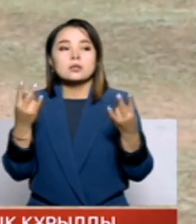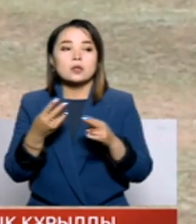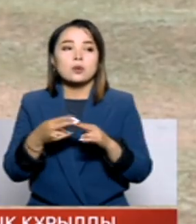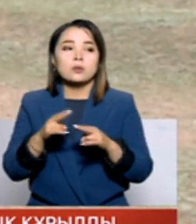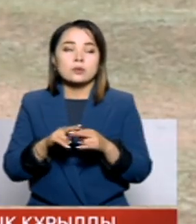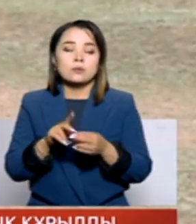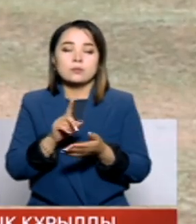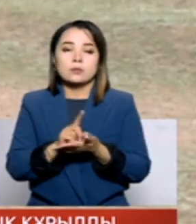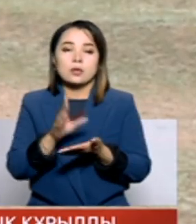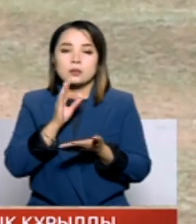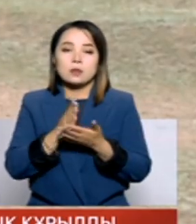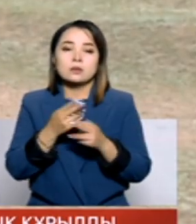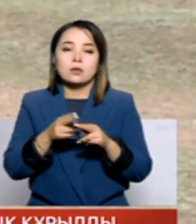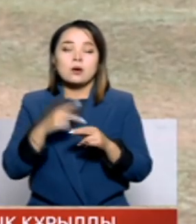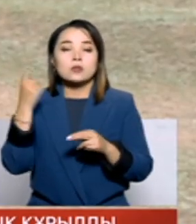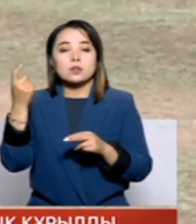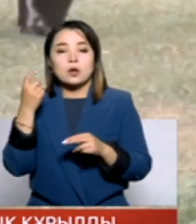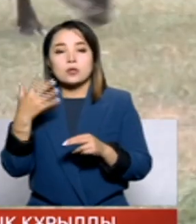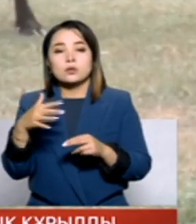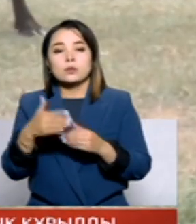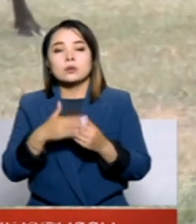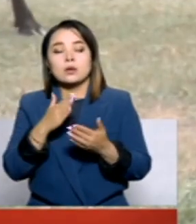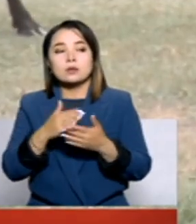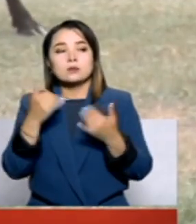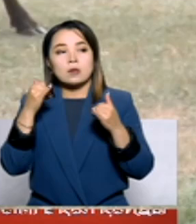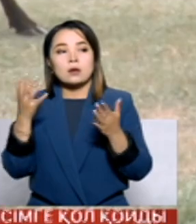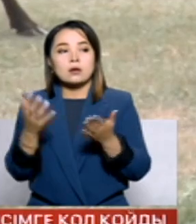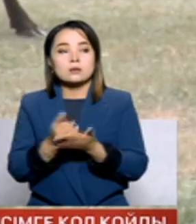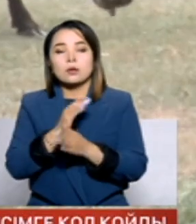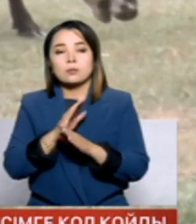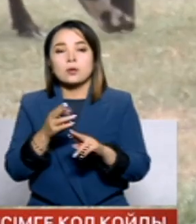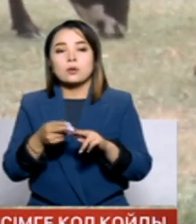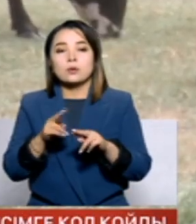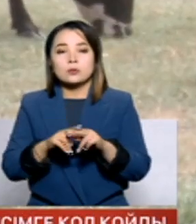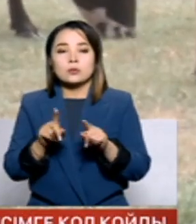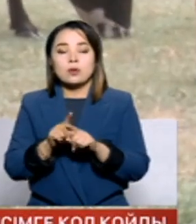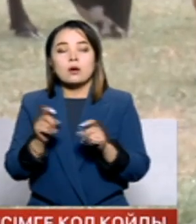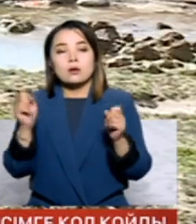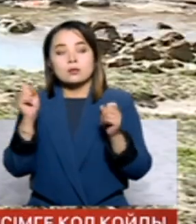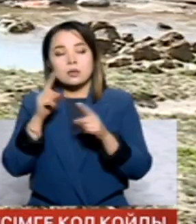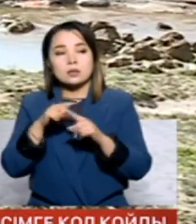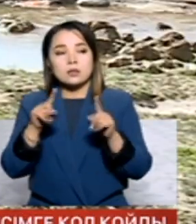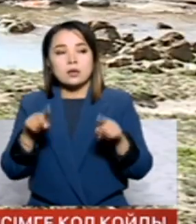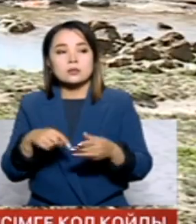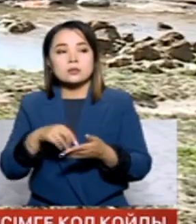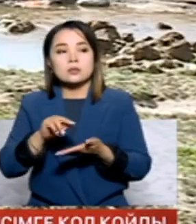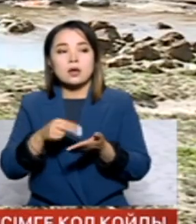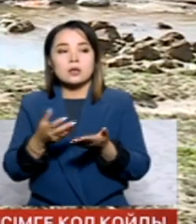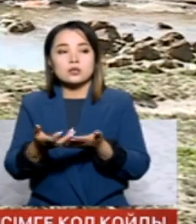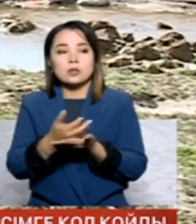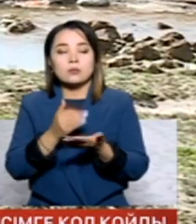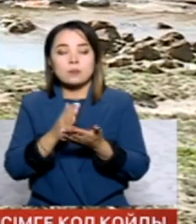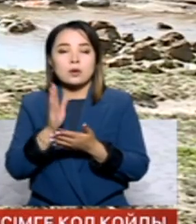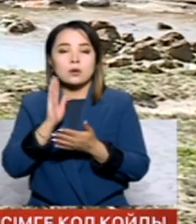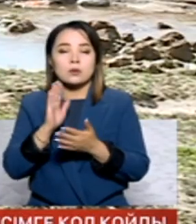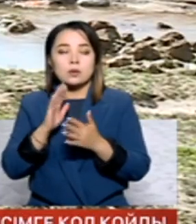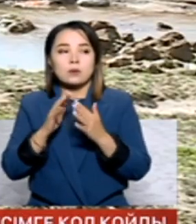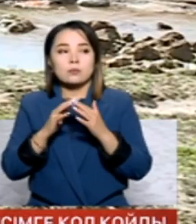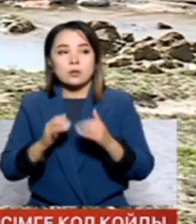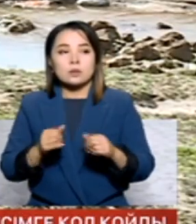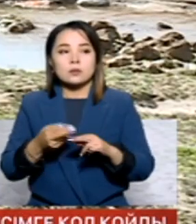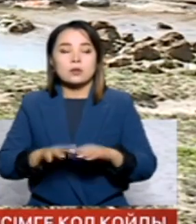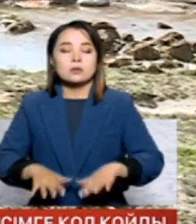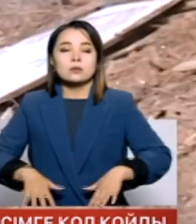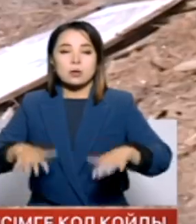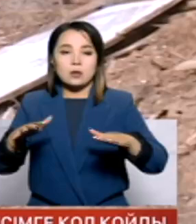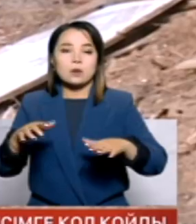онсыз болмайды. Шаруаның әлі 20 шақты сиыры табылмапты. Қазір соған анықтама жинап жүр. Су басып құлаған қыстаудағы үй мен